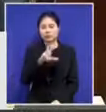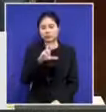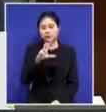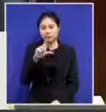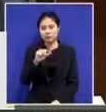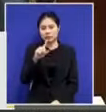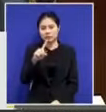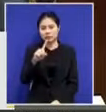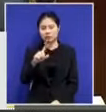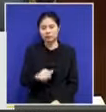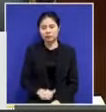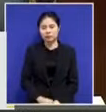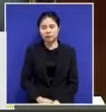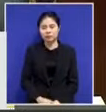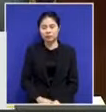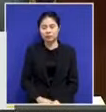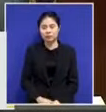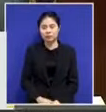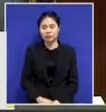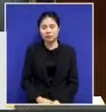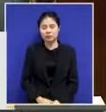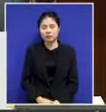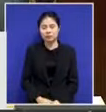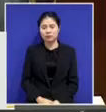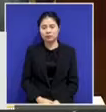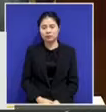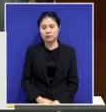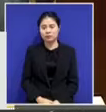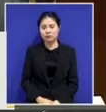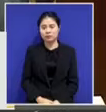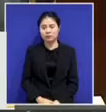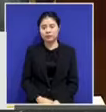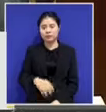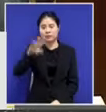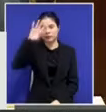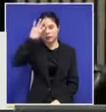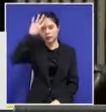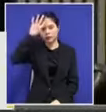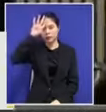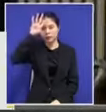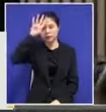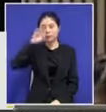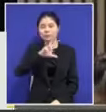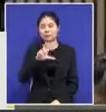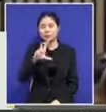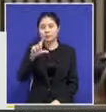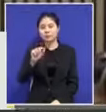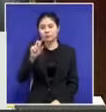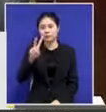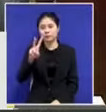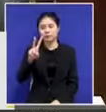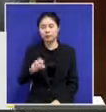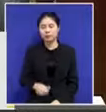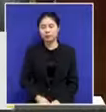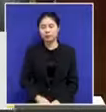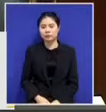321นายประเสริฐพงษ์ศรนุวัฒน ์นายธนาธรจึงรุ่งเรืองกิจครับ 322พลต